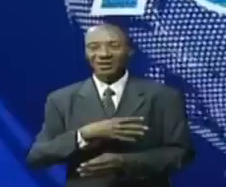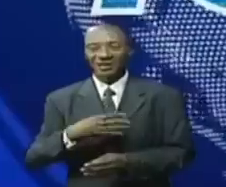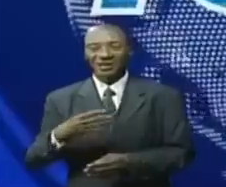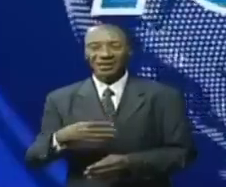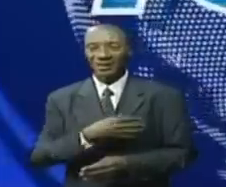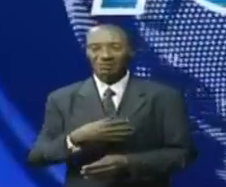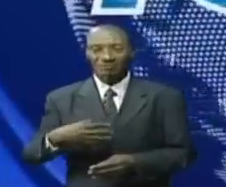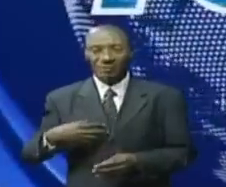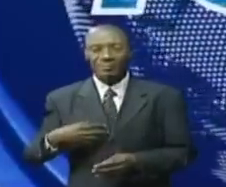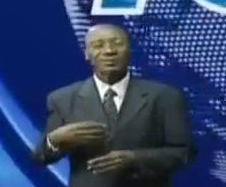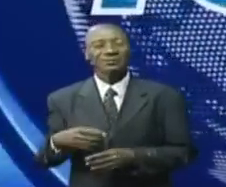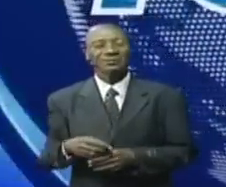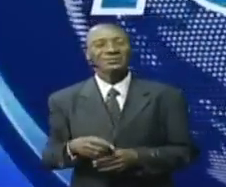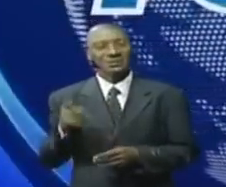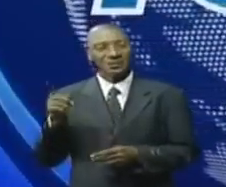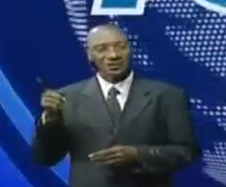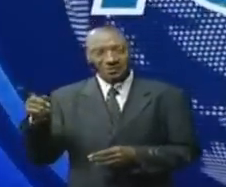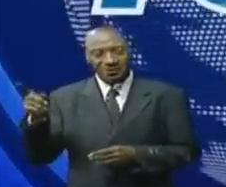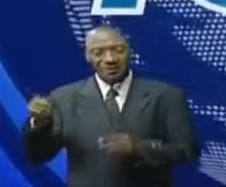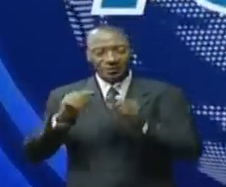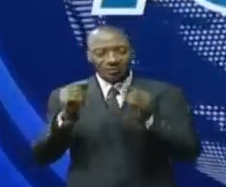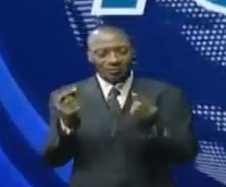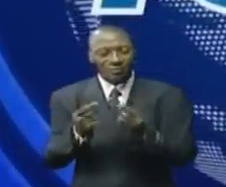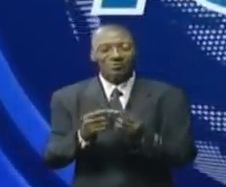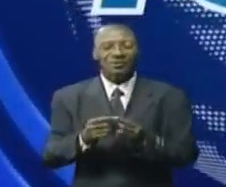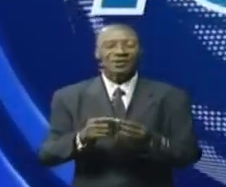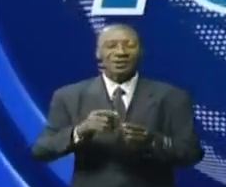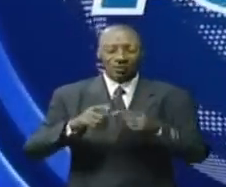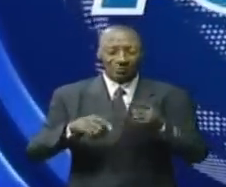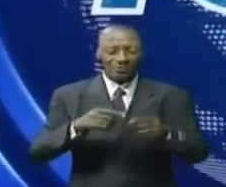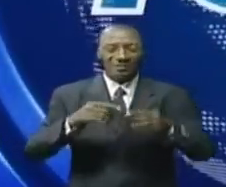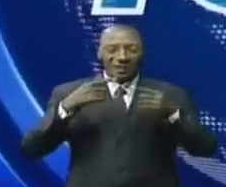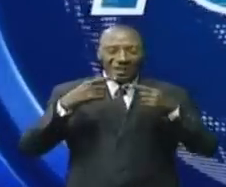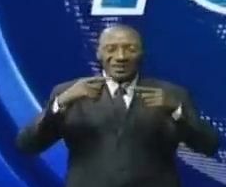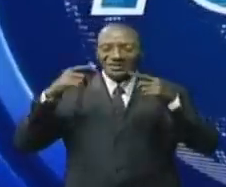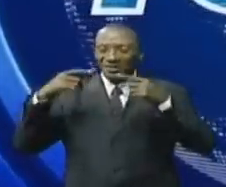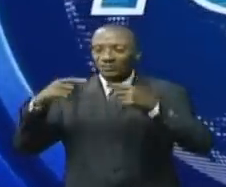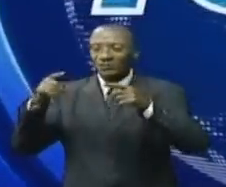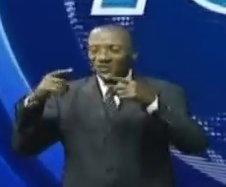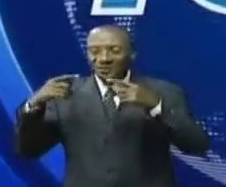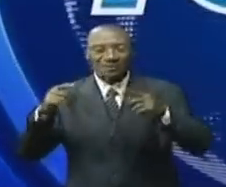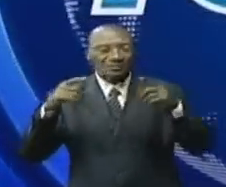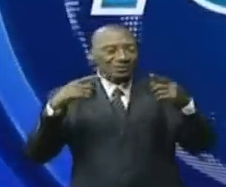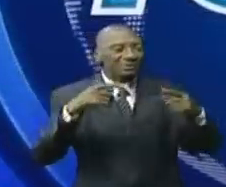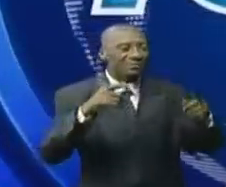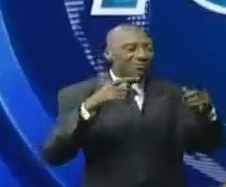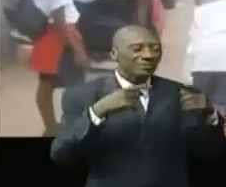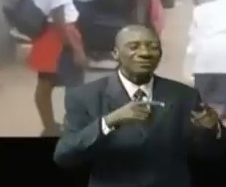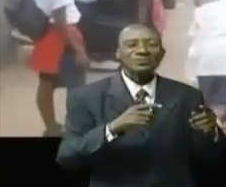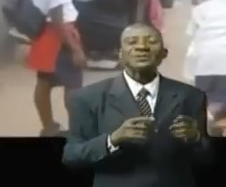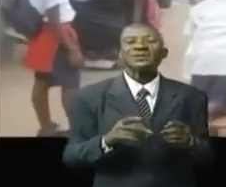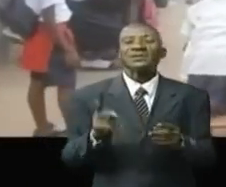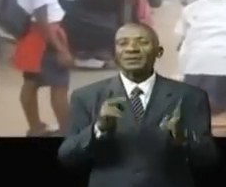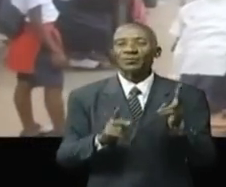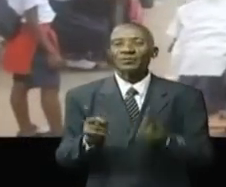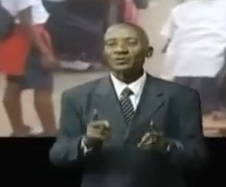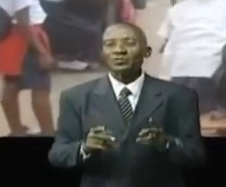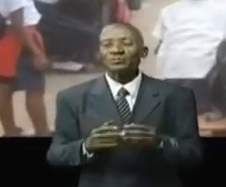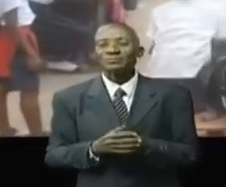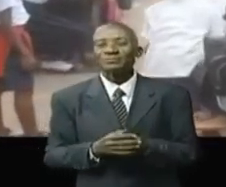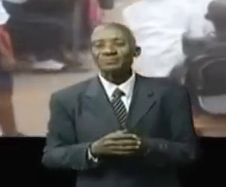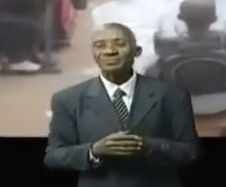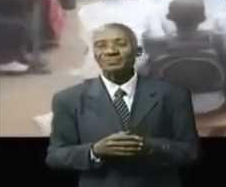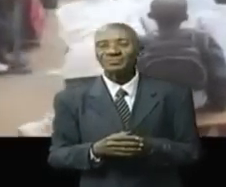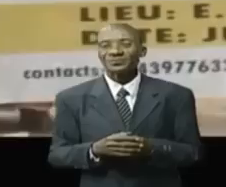sensibilisation des écoliers sur l'histoire de cette journée, ainsi que les droits des enfants. C'est Dekinina pour les détails. En marge de la journée